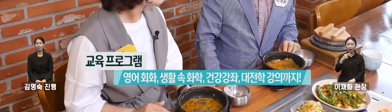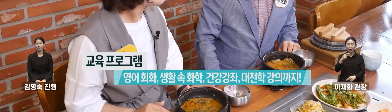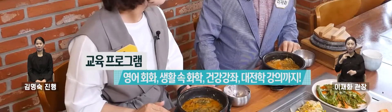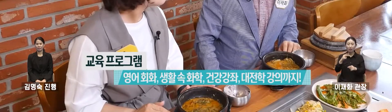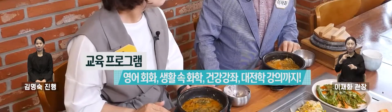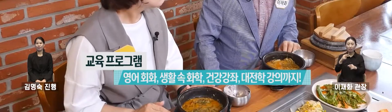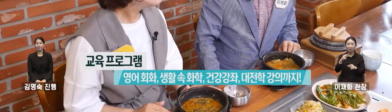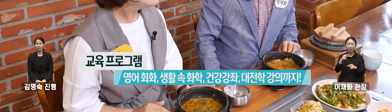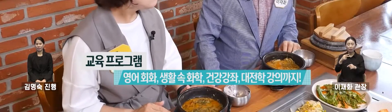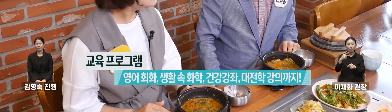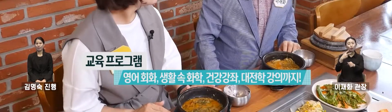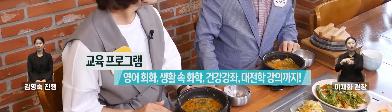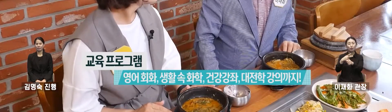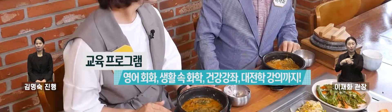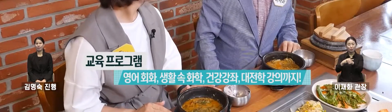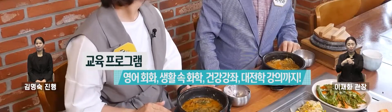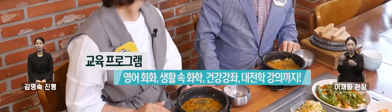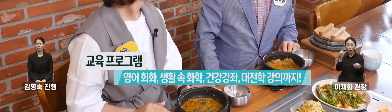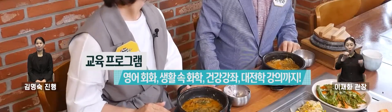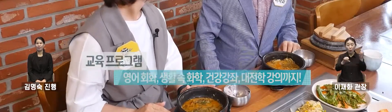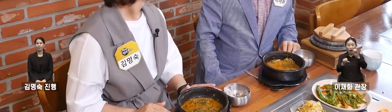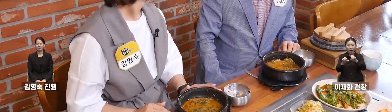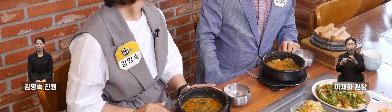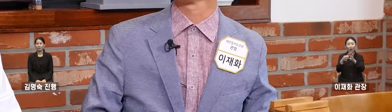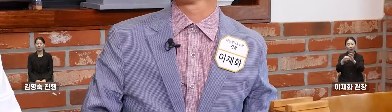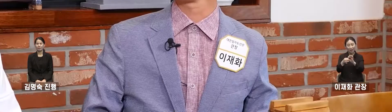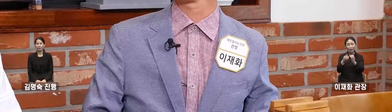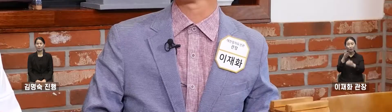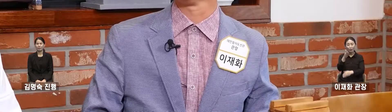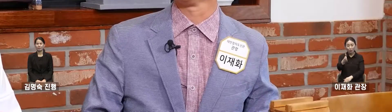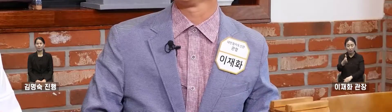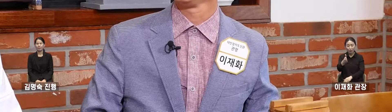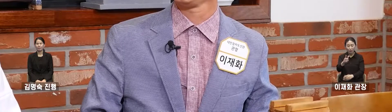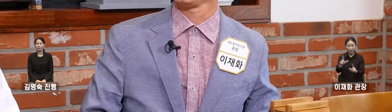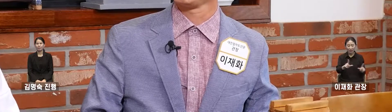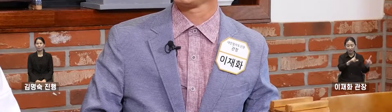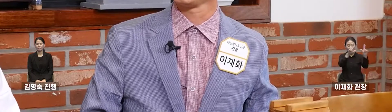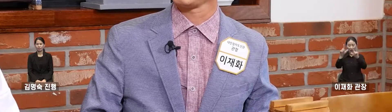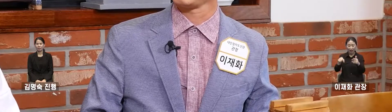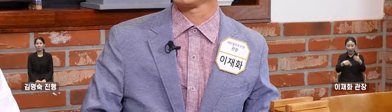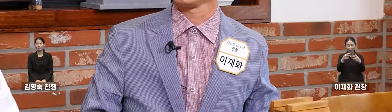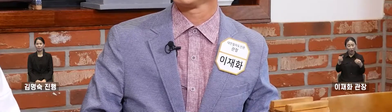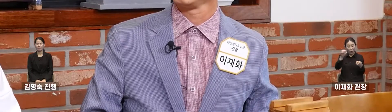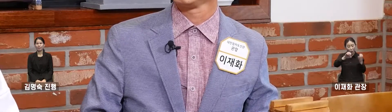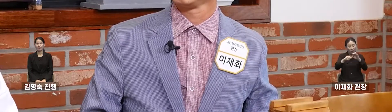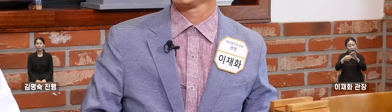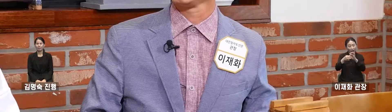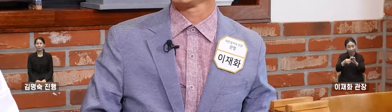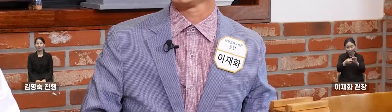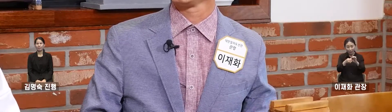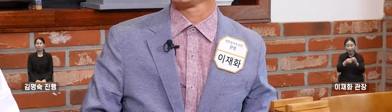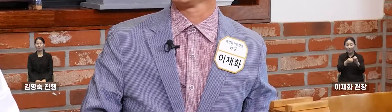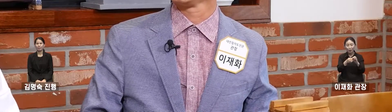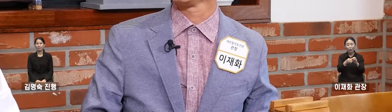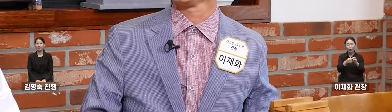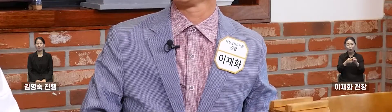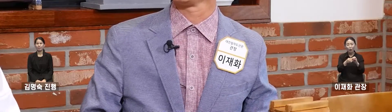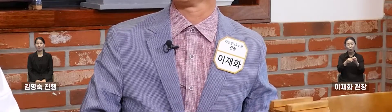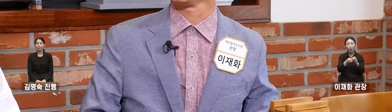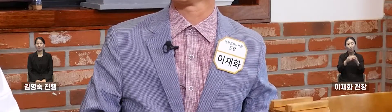화학 박사님이신데 이제 생활 속의 화학하고 접목을 해서 하는 프로그램 또